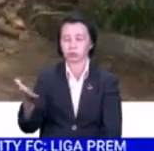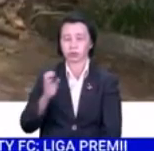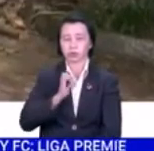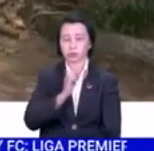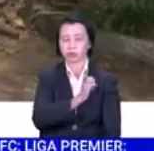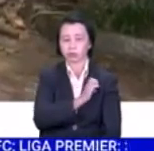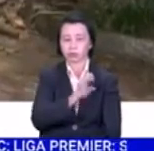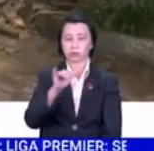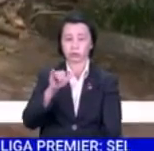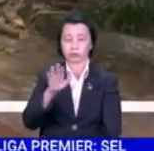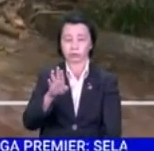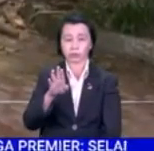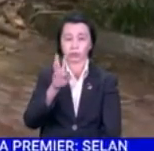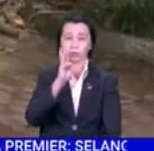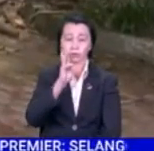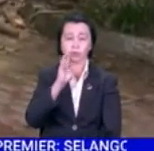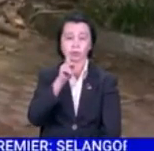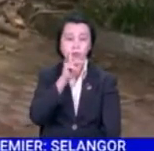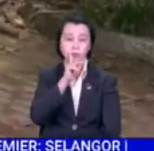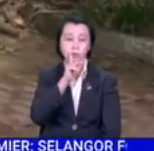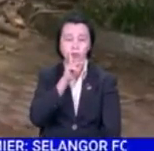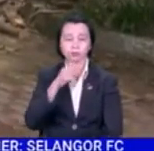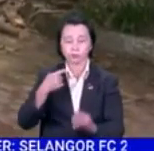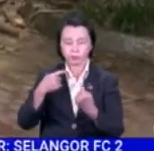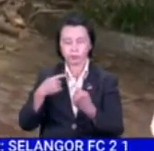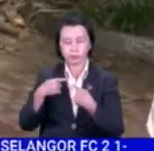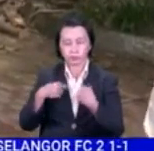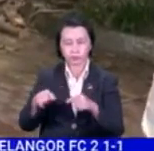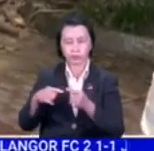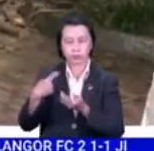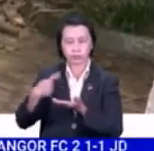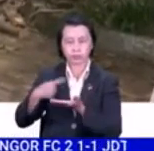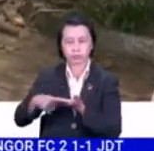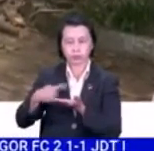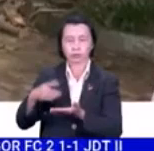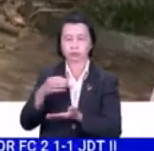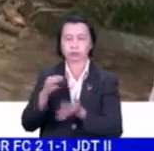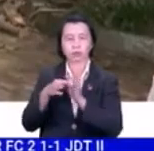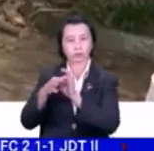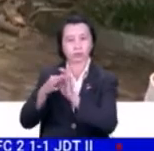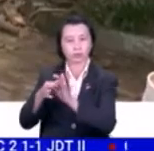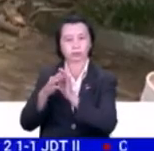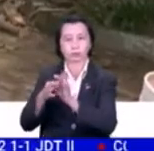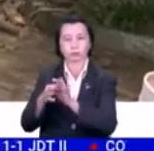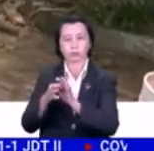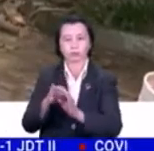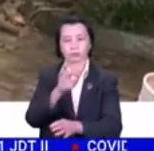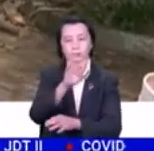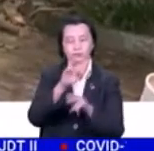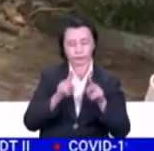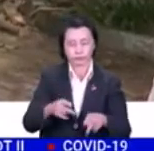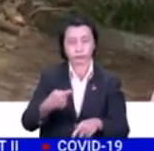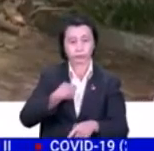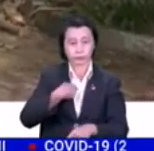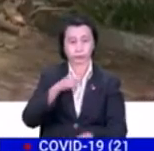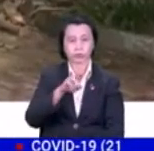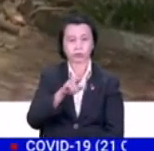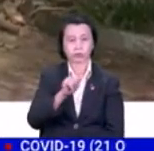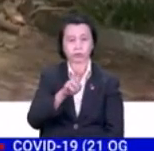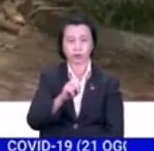telah berbincang dan membuat kerjasama antara pihak Ranhil Utilities